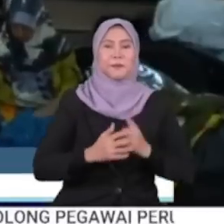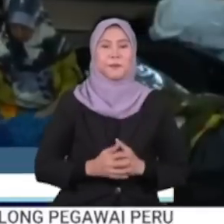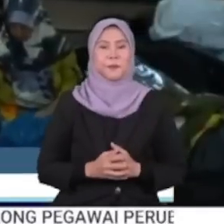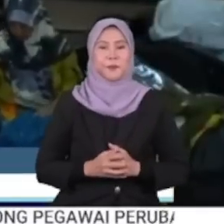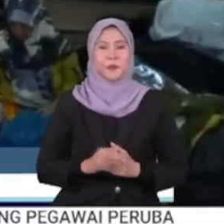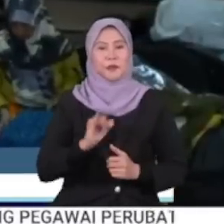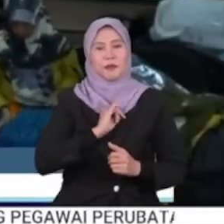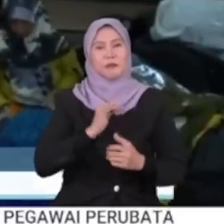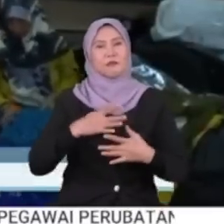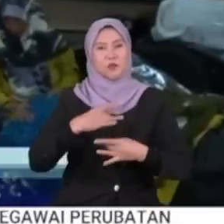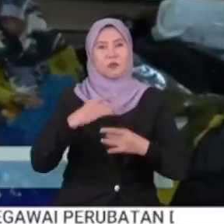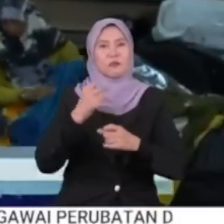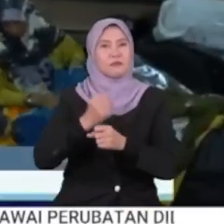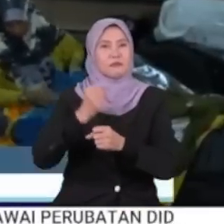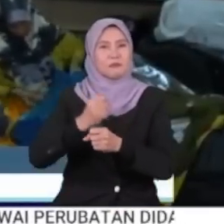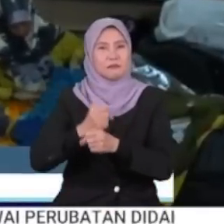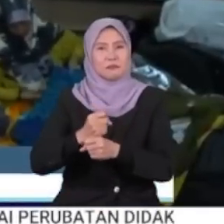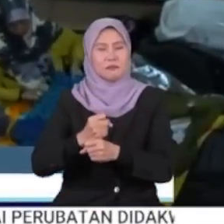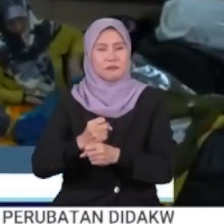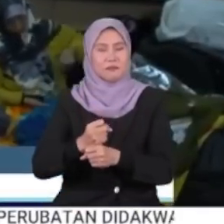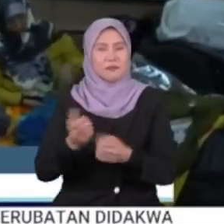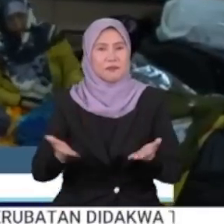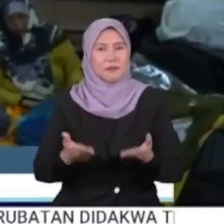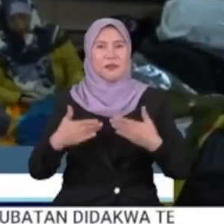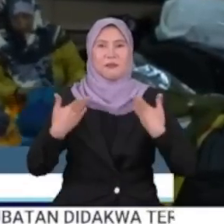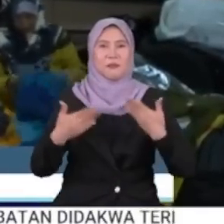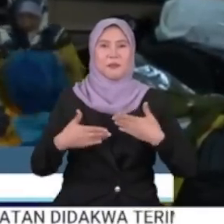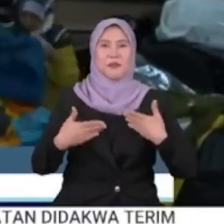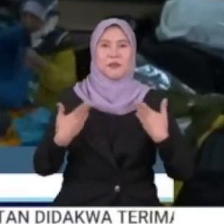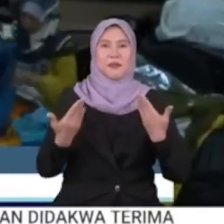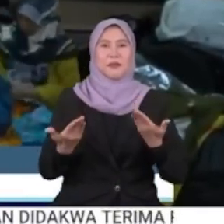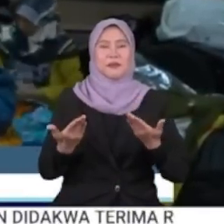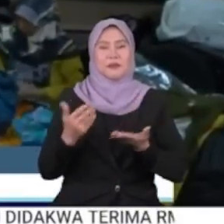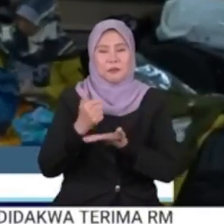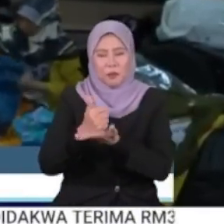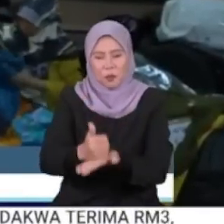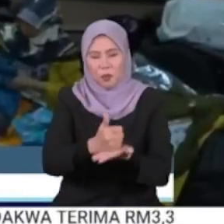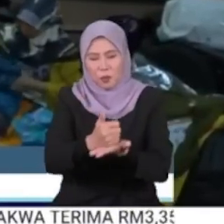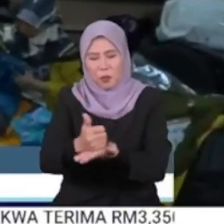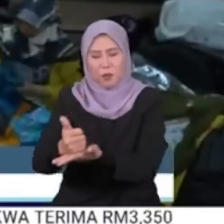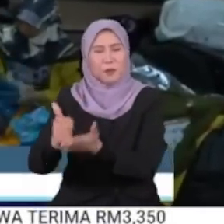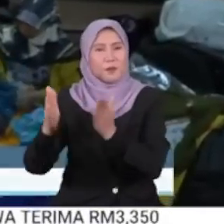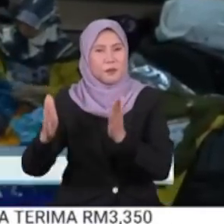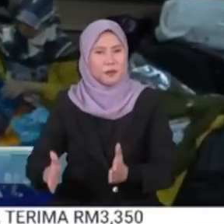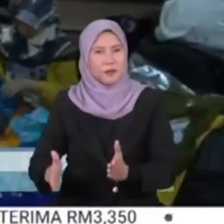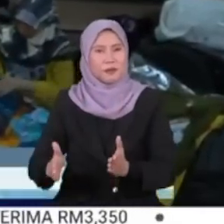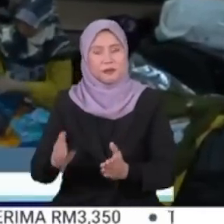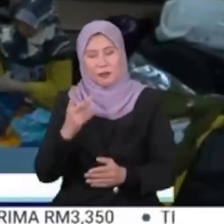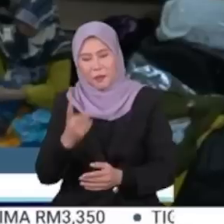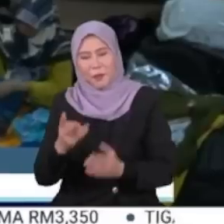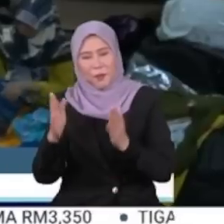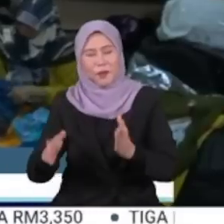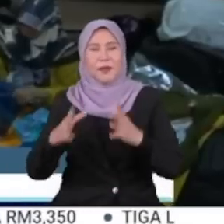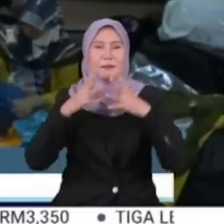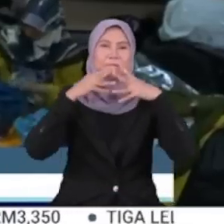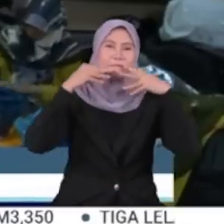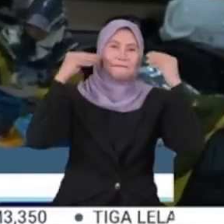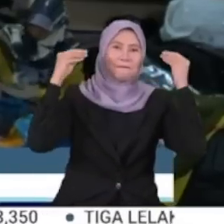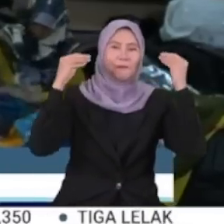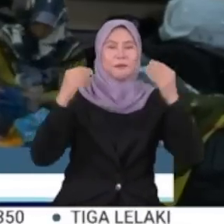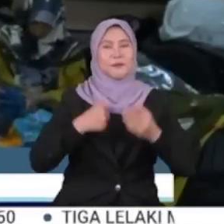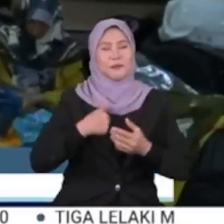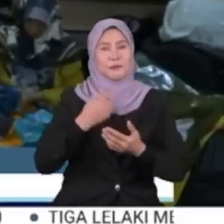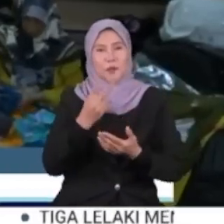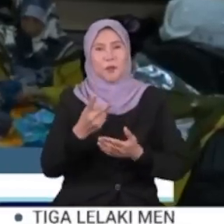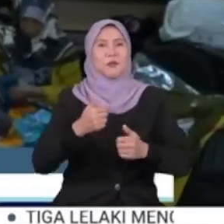Po suka kerja-kerja macam ni sebab Kak Po rasa bahagialah bila dapat tolong orang, tengok orang tersenyum. Jadi Kak Po rasa